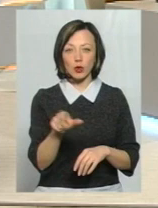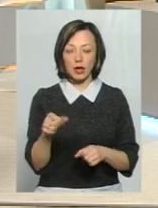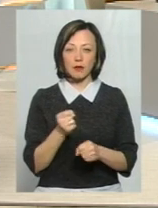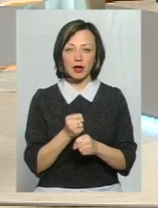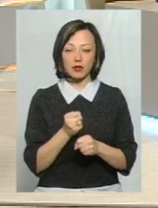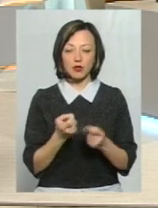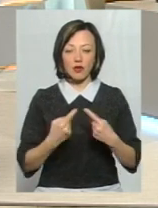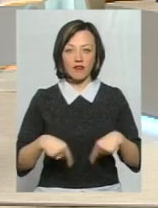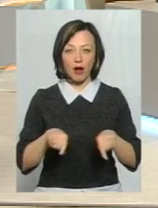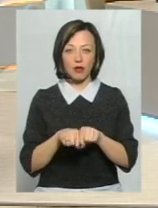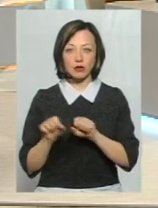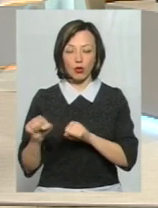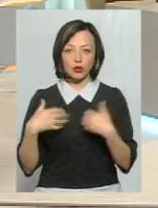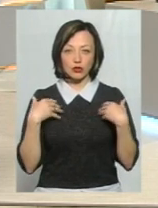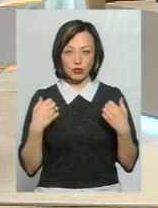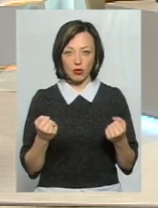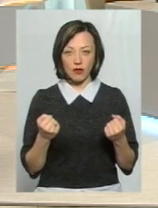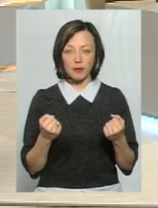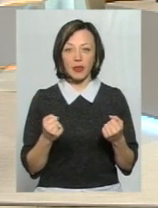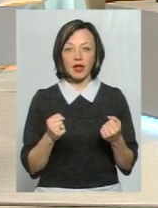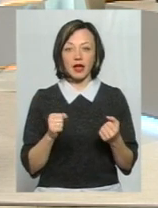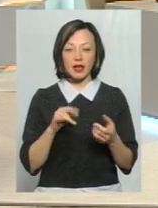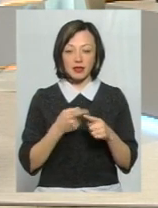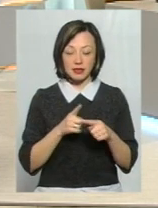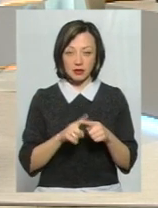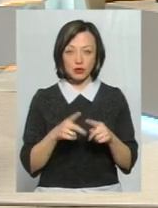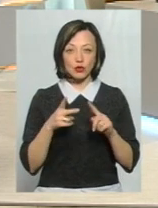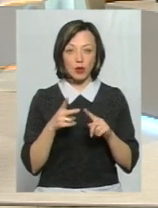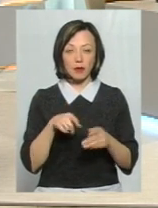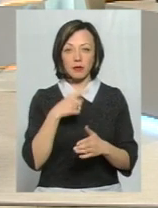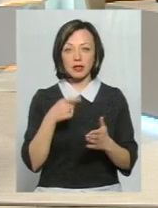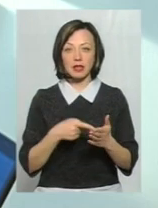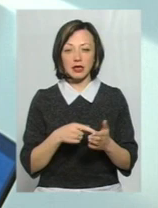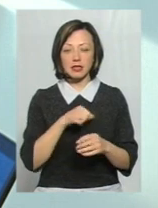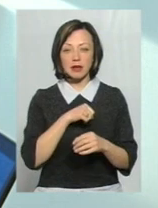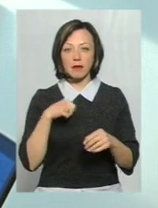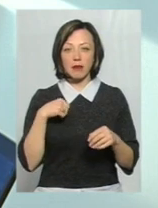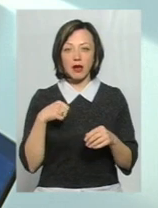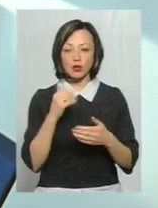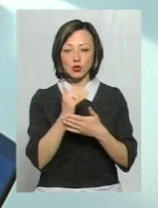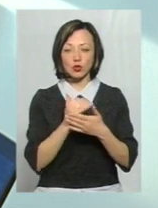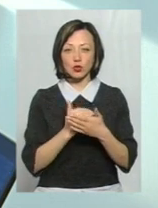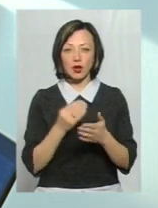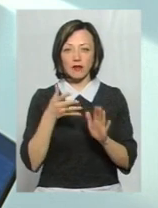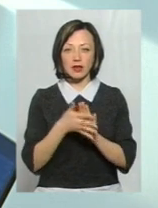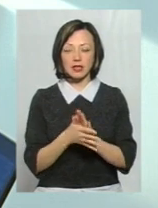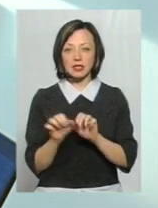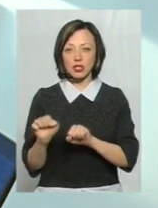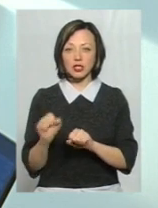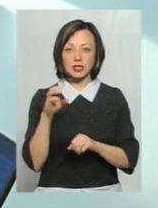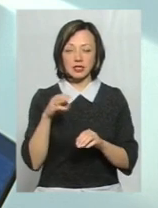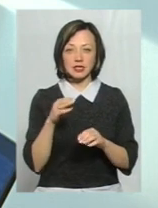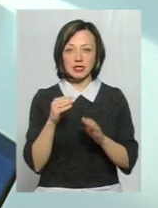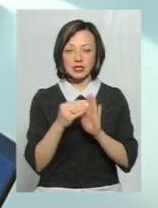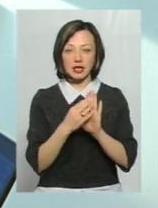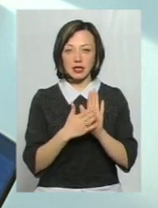працюють в галузі охорони здоров'я. І звідти йде вся проблема. Друге питання – сама структура витрат. Це питання захищені статті, це питання